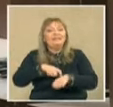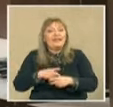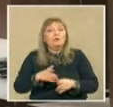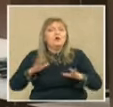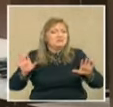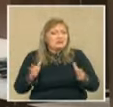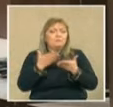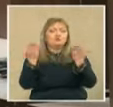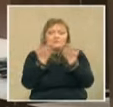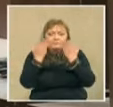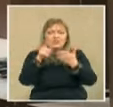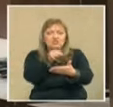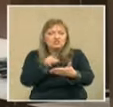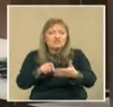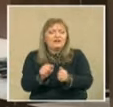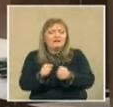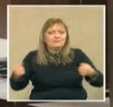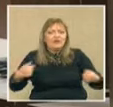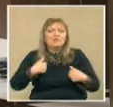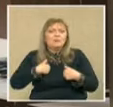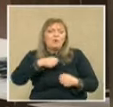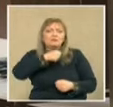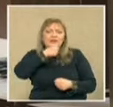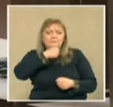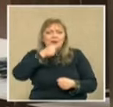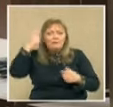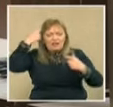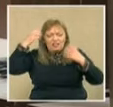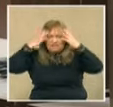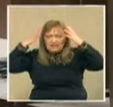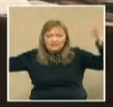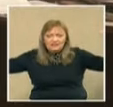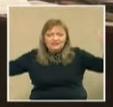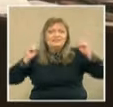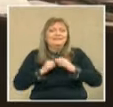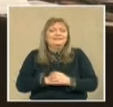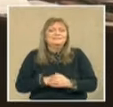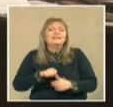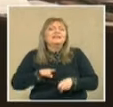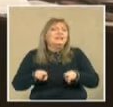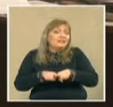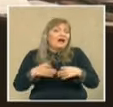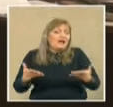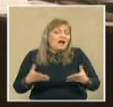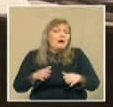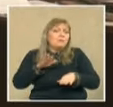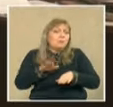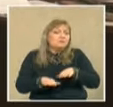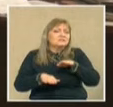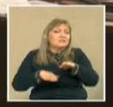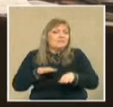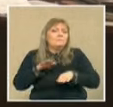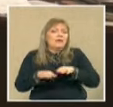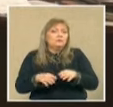чета всичко вестника. Баба и гръмваше, баба ми главата и гръмваше. И така постепенно